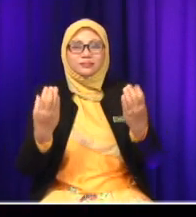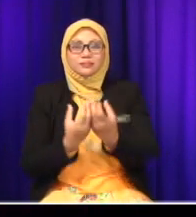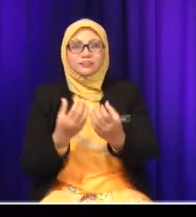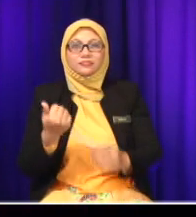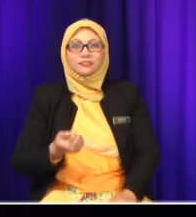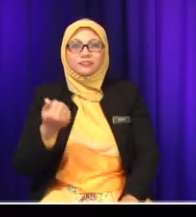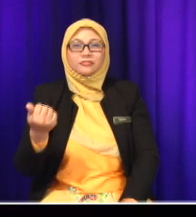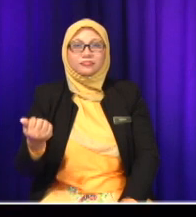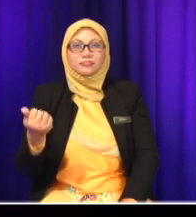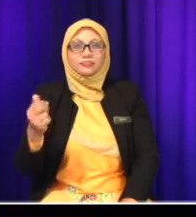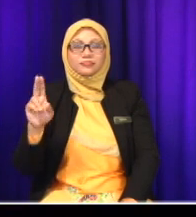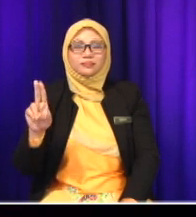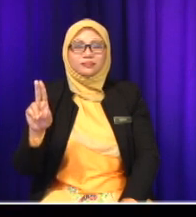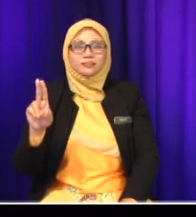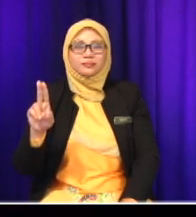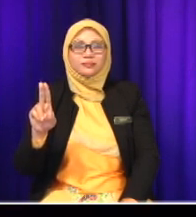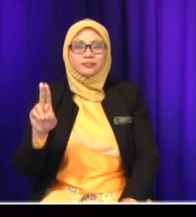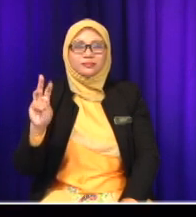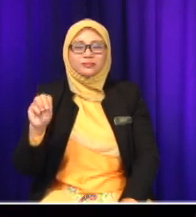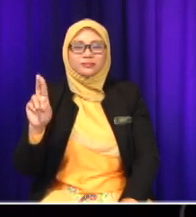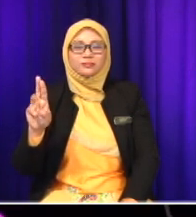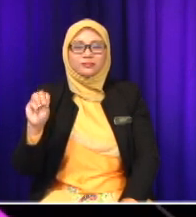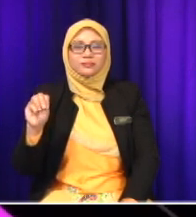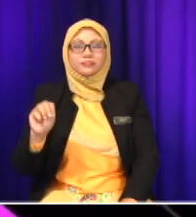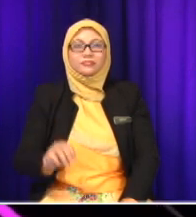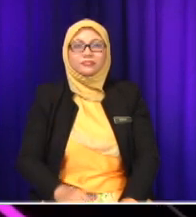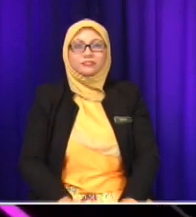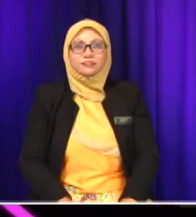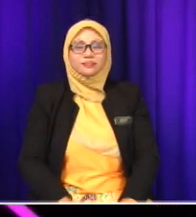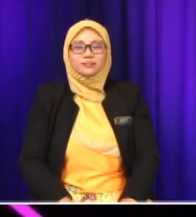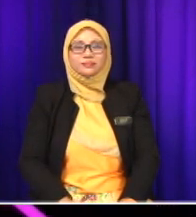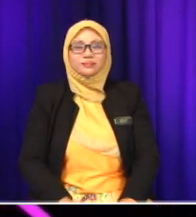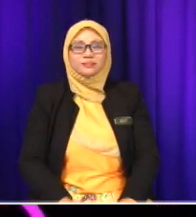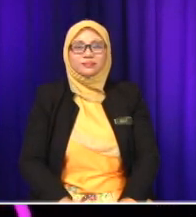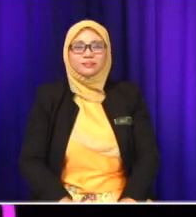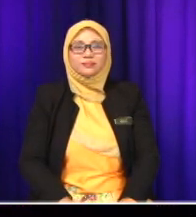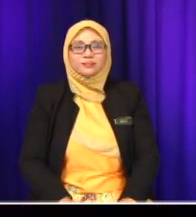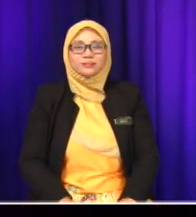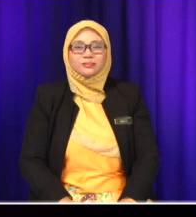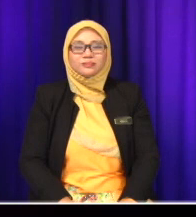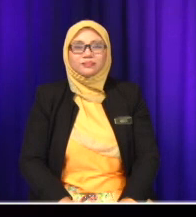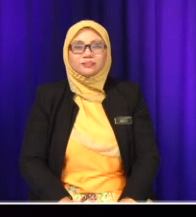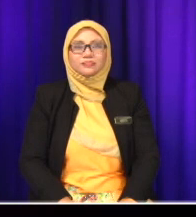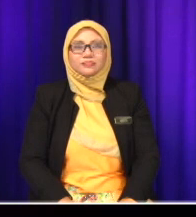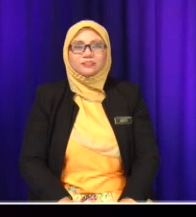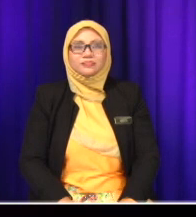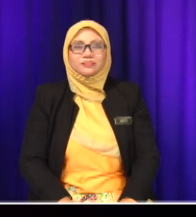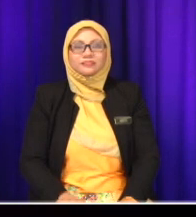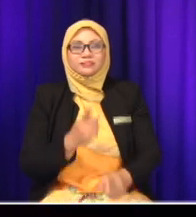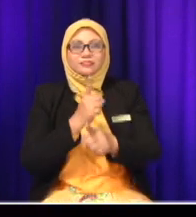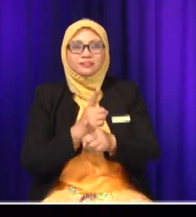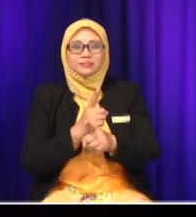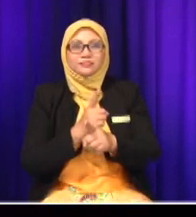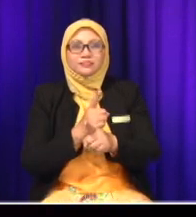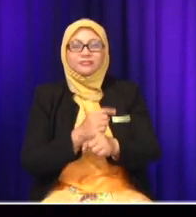untuk alat apa dia kategori alat Apa alat umum ke alat untuk mengukum ya alat umum Oke Baik betul alat